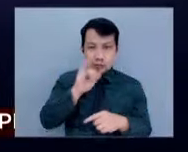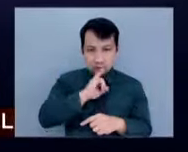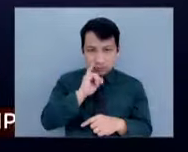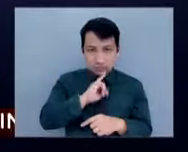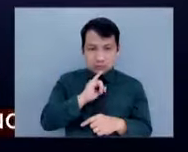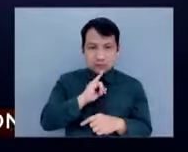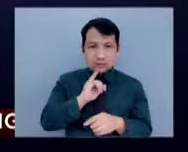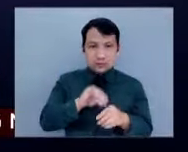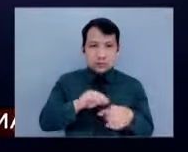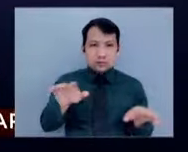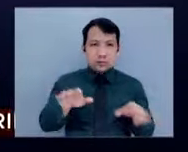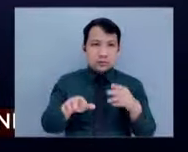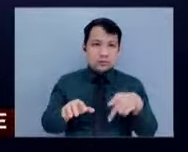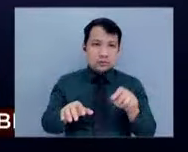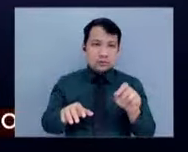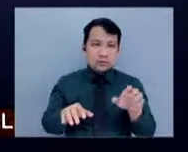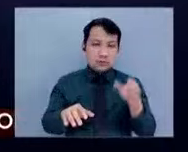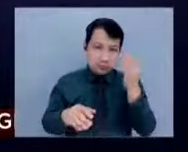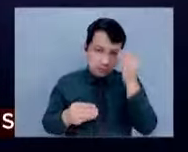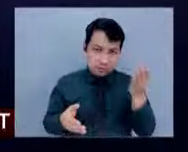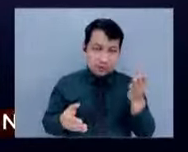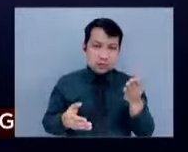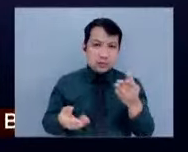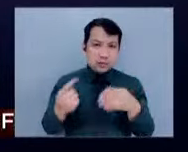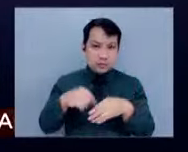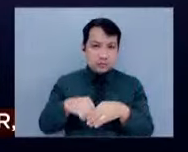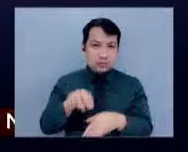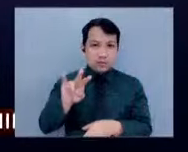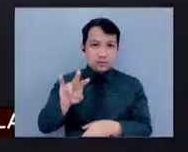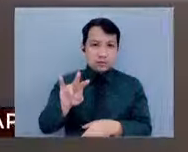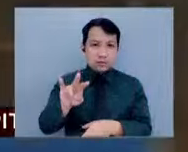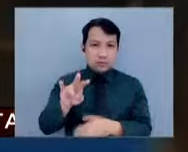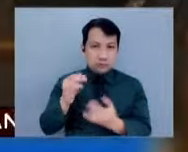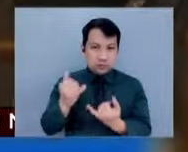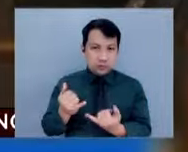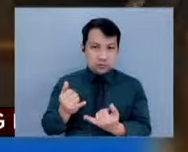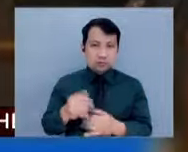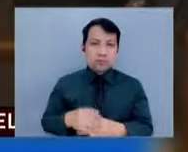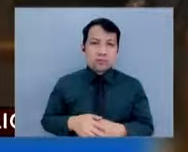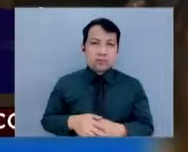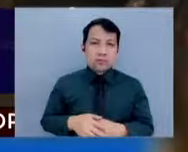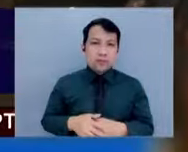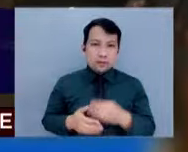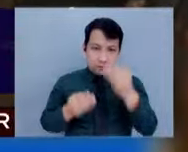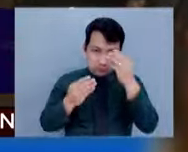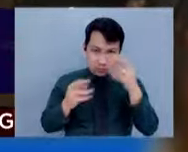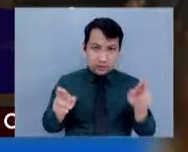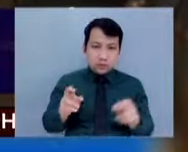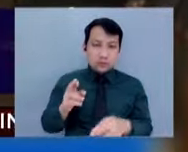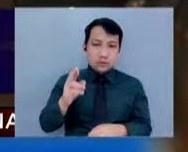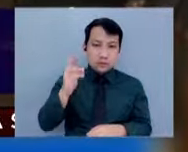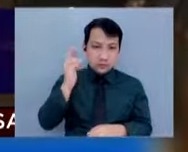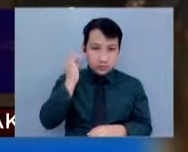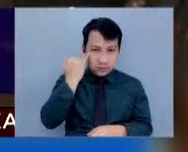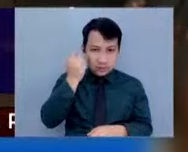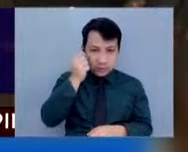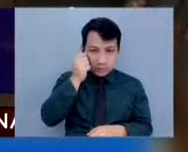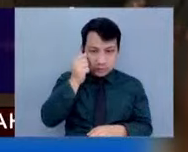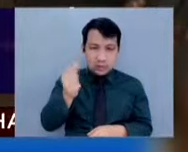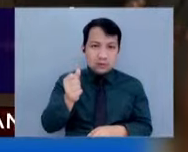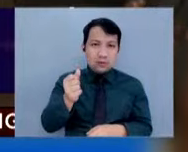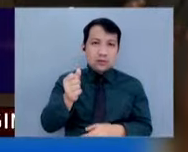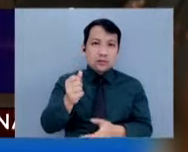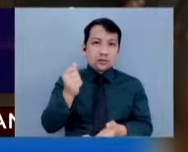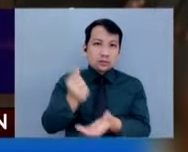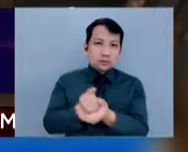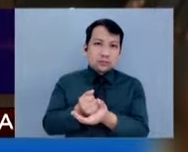ng pertussis matapos silang makapagtala ng 7 kaso ngayong taon. Ayon kay Mayor Jerry Trenas, inaprubahan na nila ang Calamity